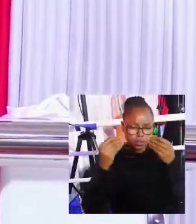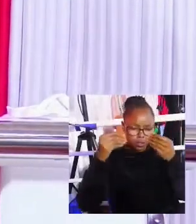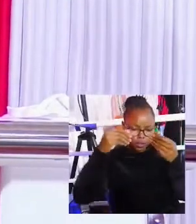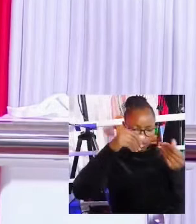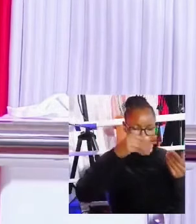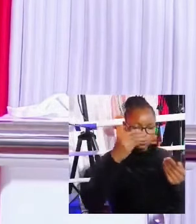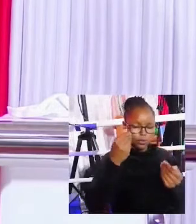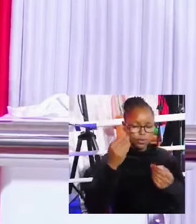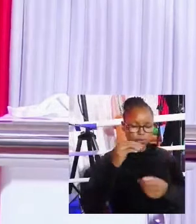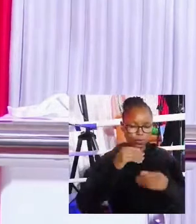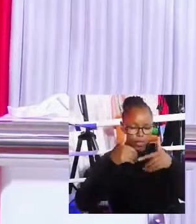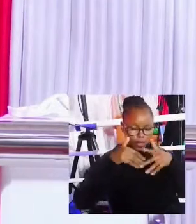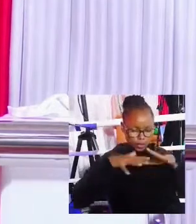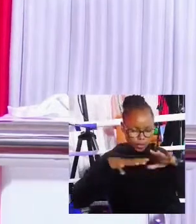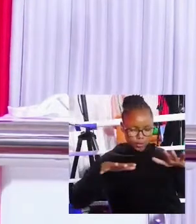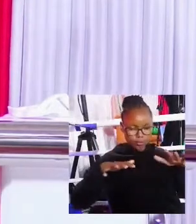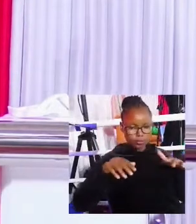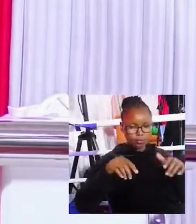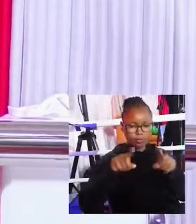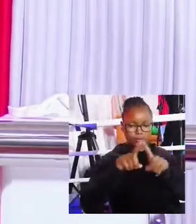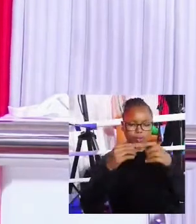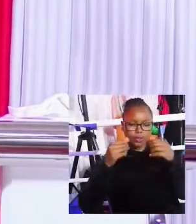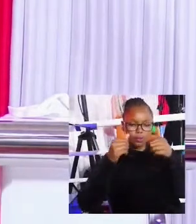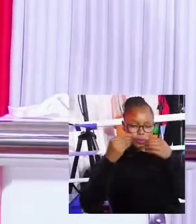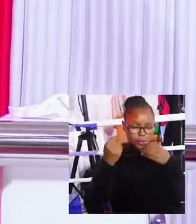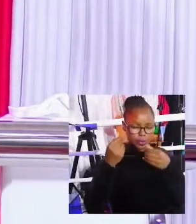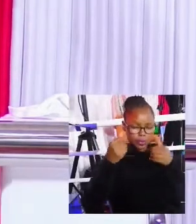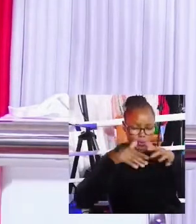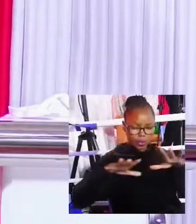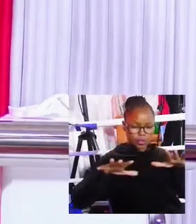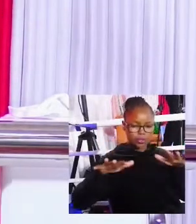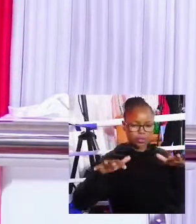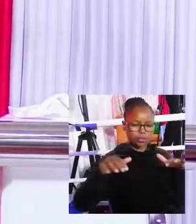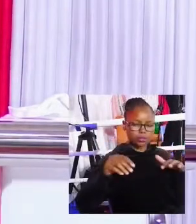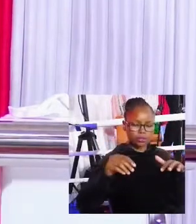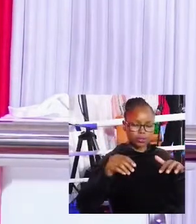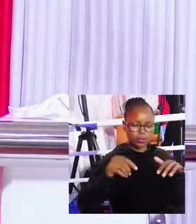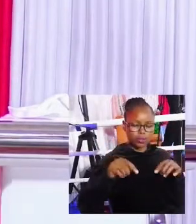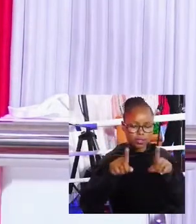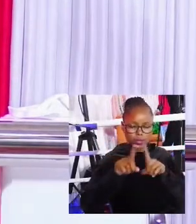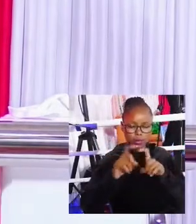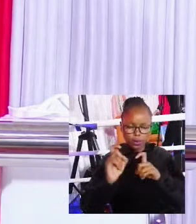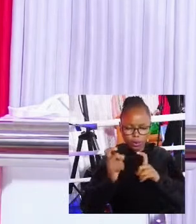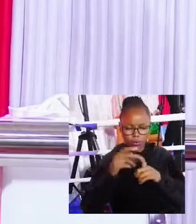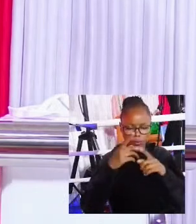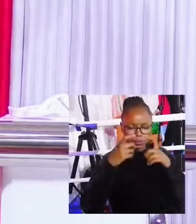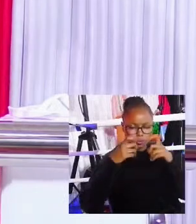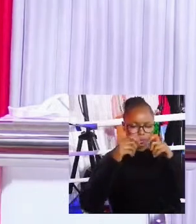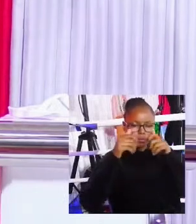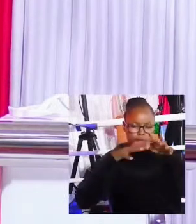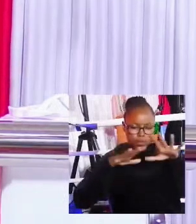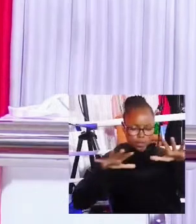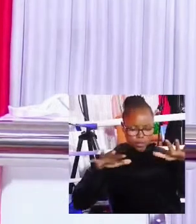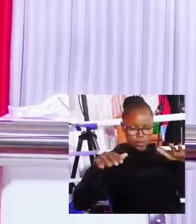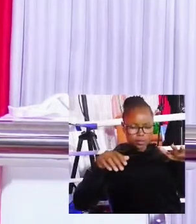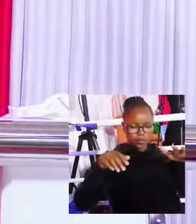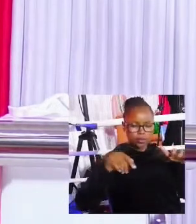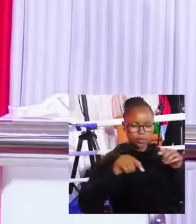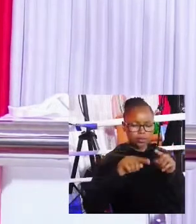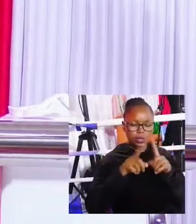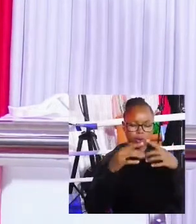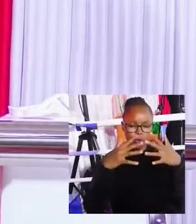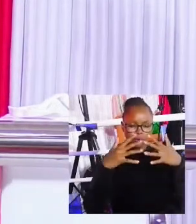kirathimo Tuetia fedha cia kirathimo Tuahoya ngorondi cia kirathimo Hingura dirisha cia